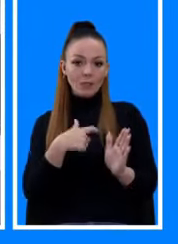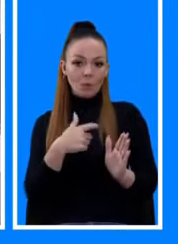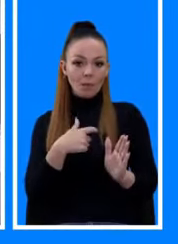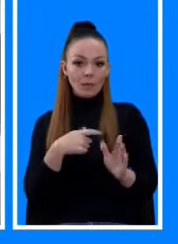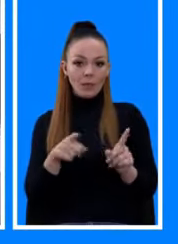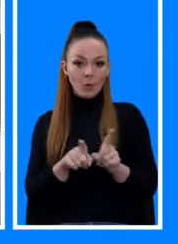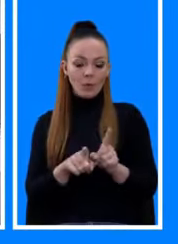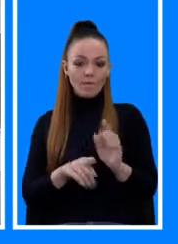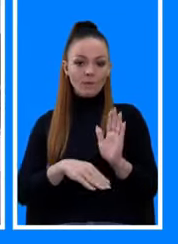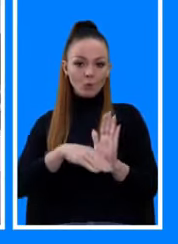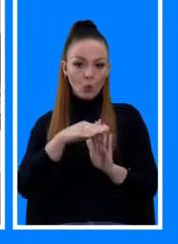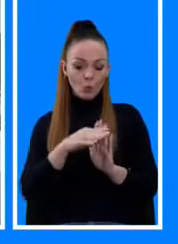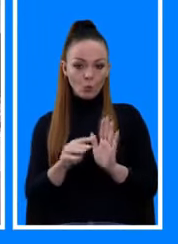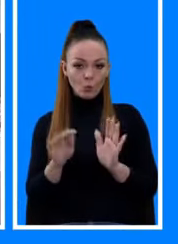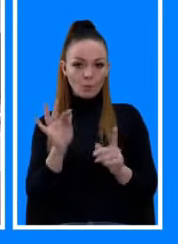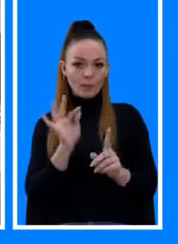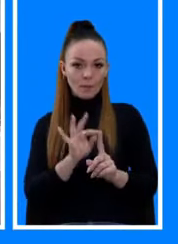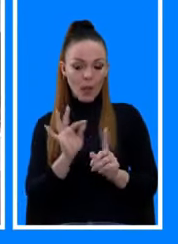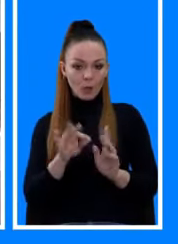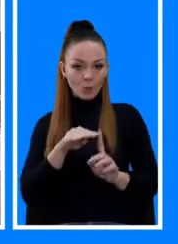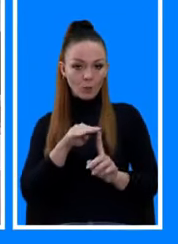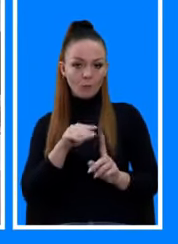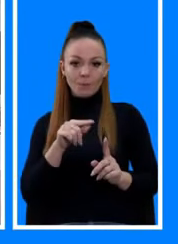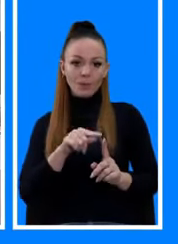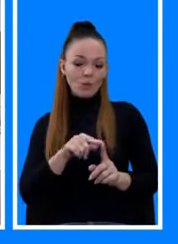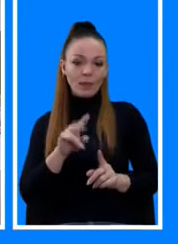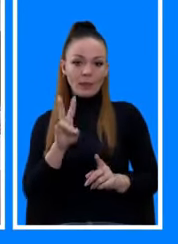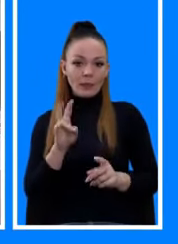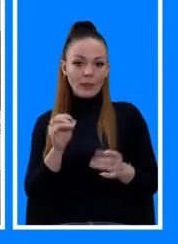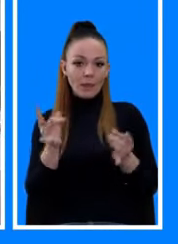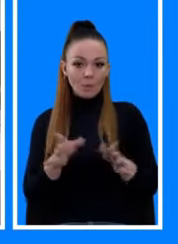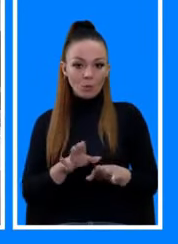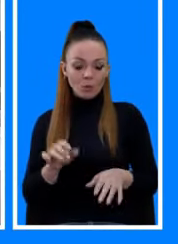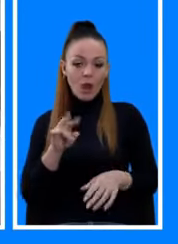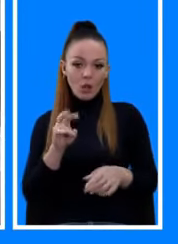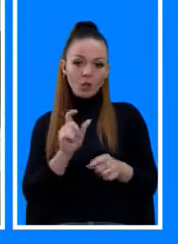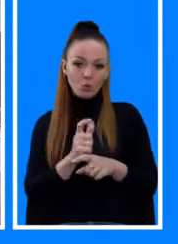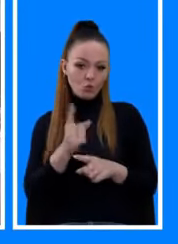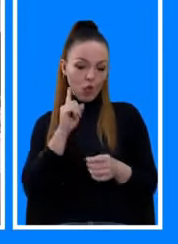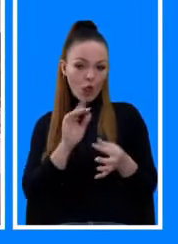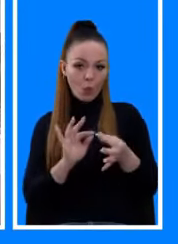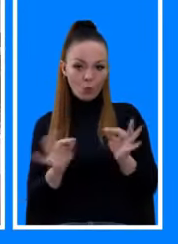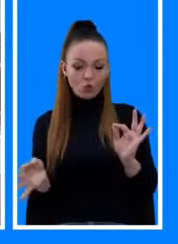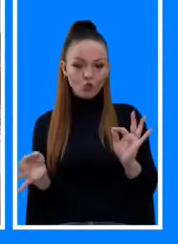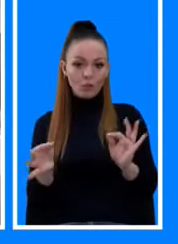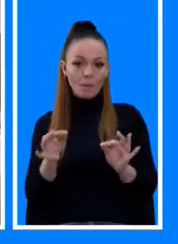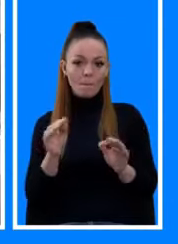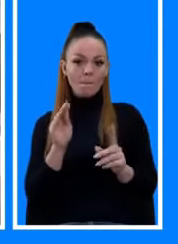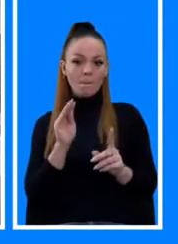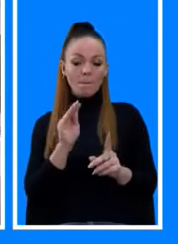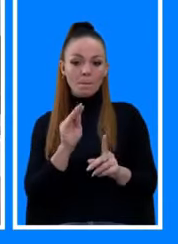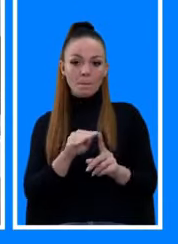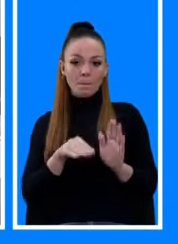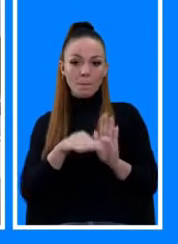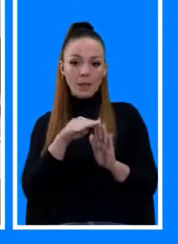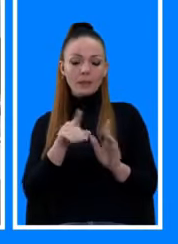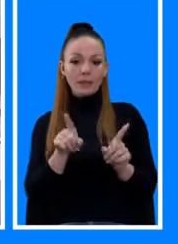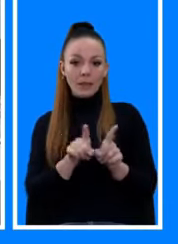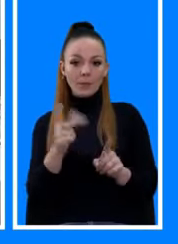високу планку. Вона непроста, але вона дуже логічна. А планка така – 36